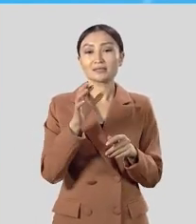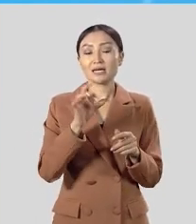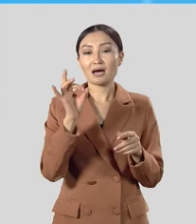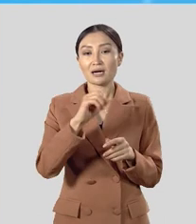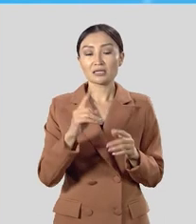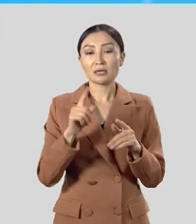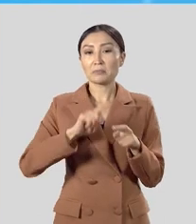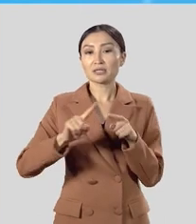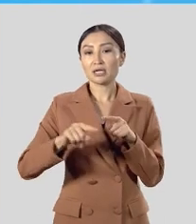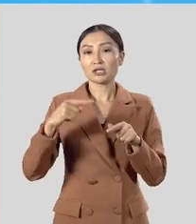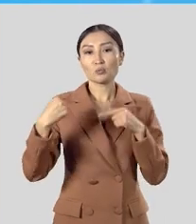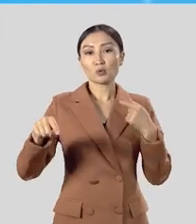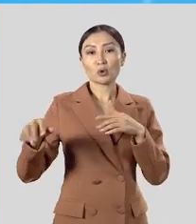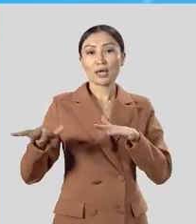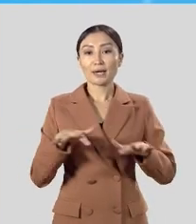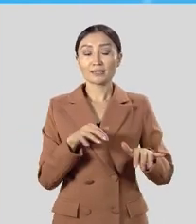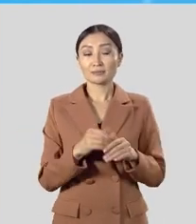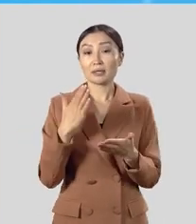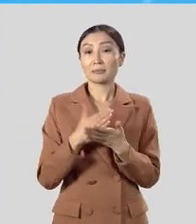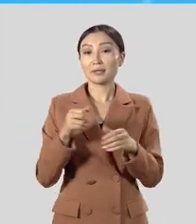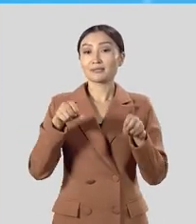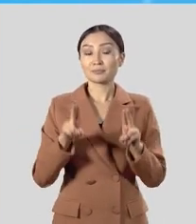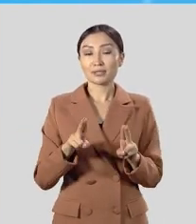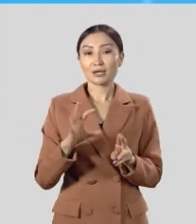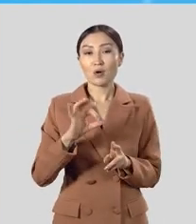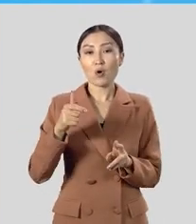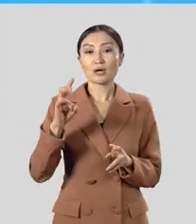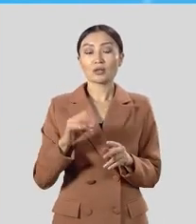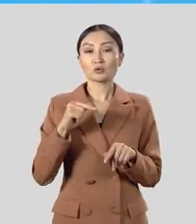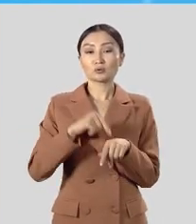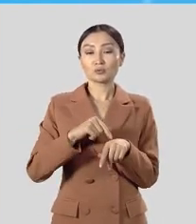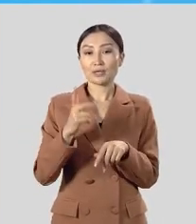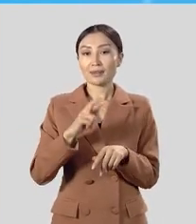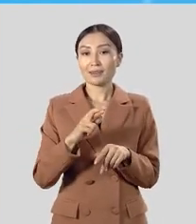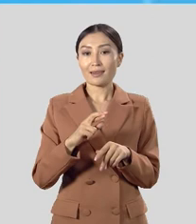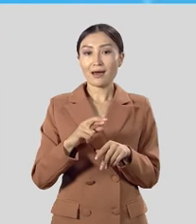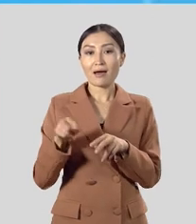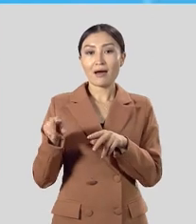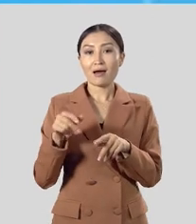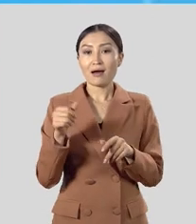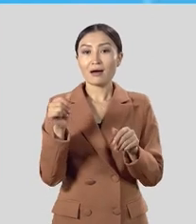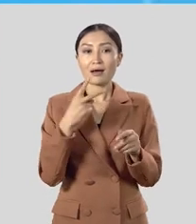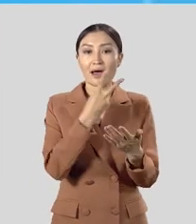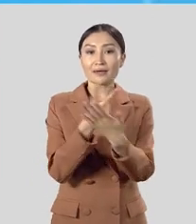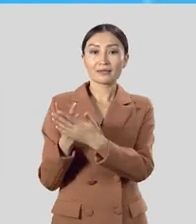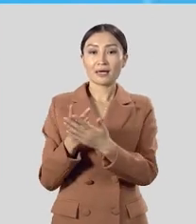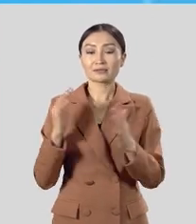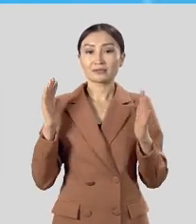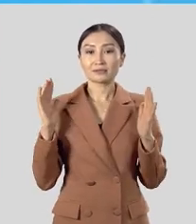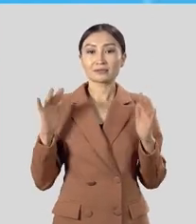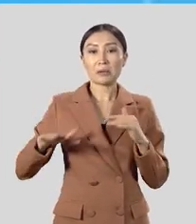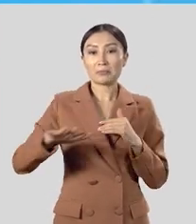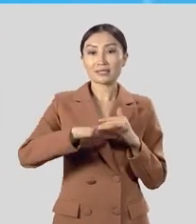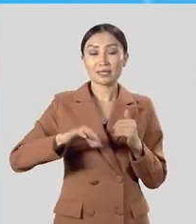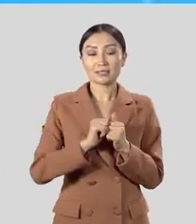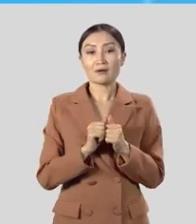быстрее других организмов, имея для этого специальные органы чувств для ориентации в пространстве.